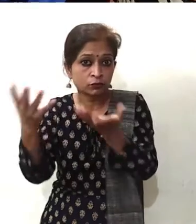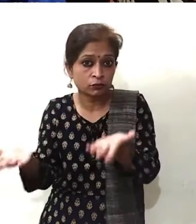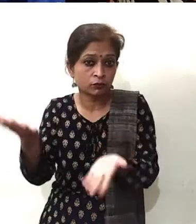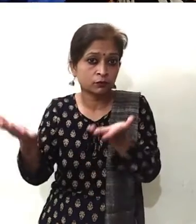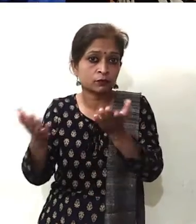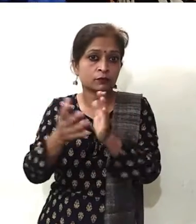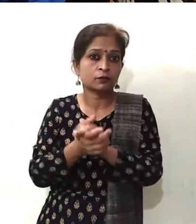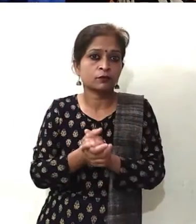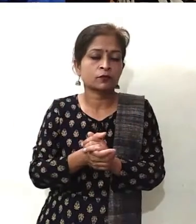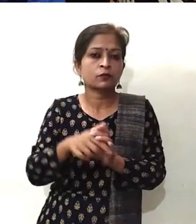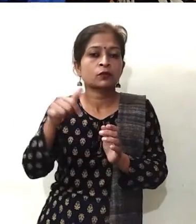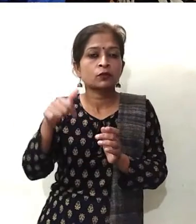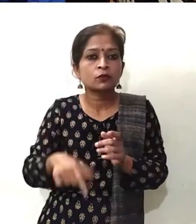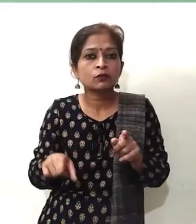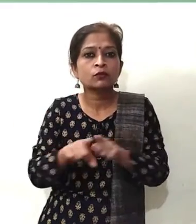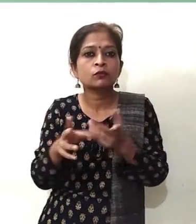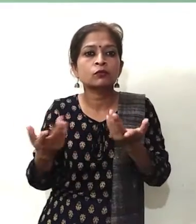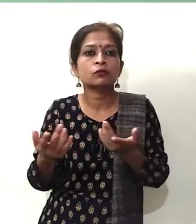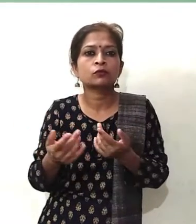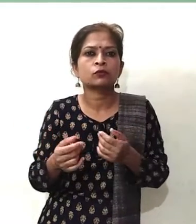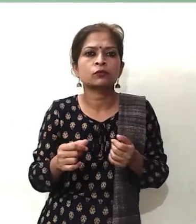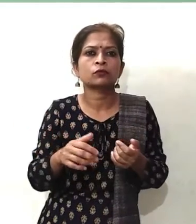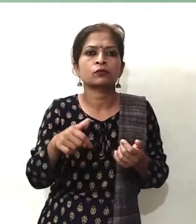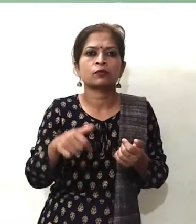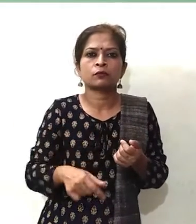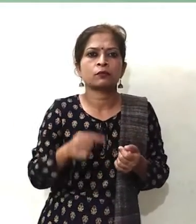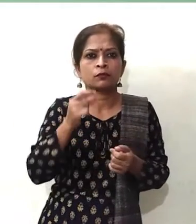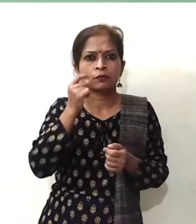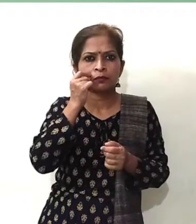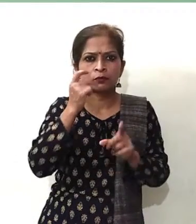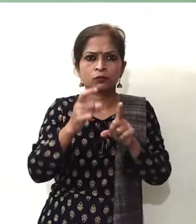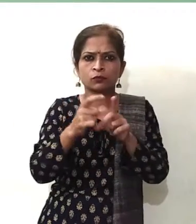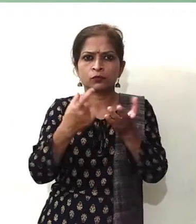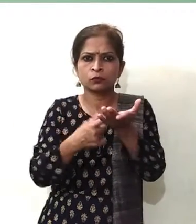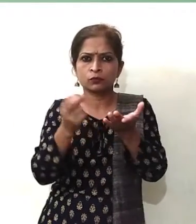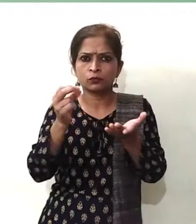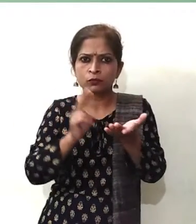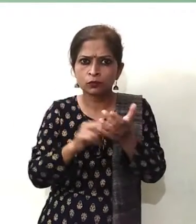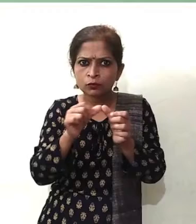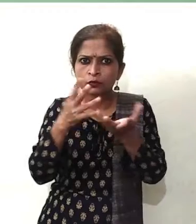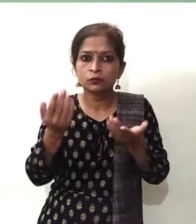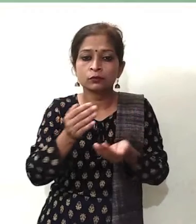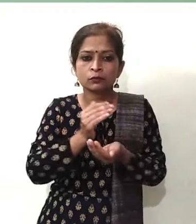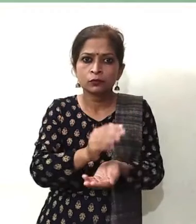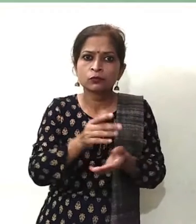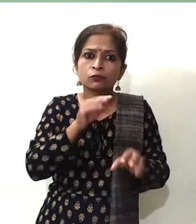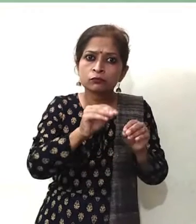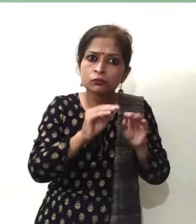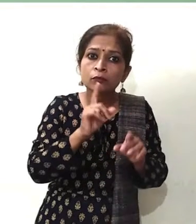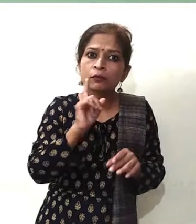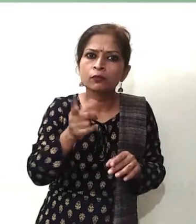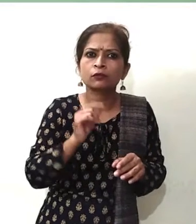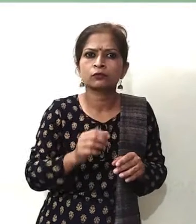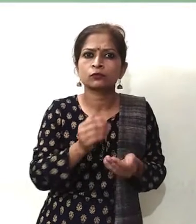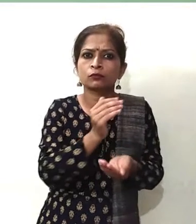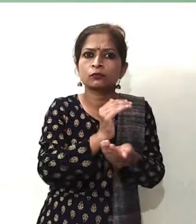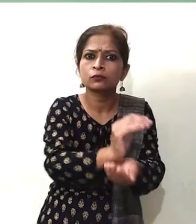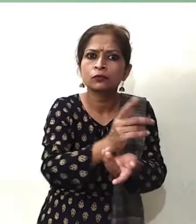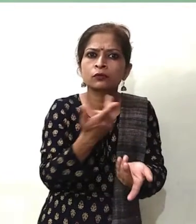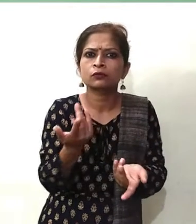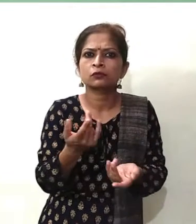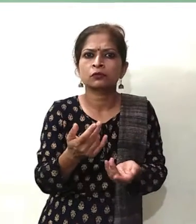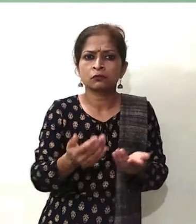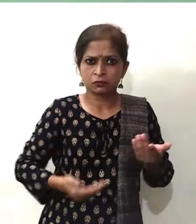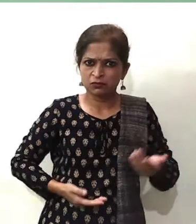सब कुछ सिखाने के बाद भी अश्वत्थामा संस्कारित नहीं था। उधर अर्जुन ने अपना ब्रह्मास्त्र, इधर अश्वत्थामा ने अपना युद्ध खत्म हो चुका